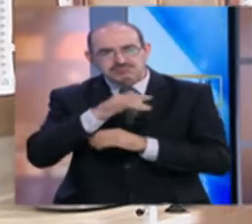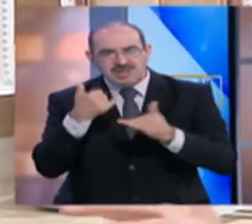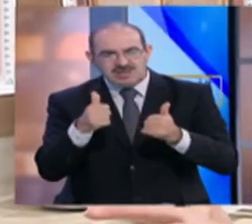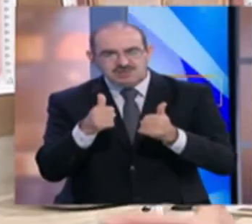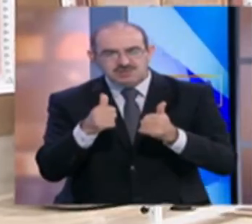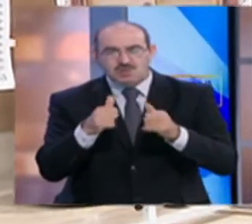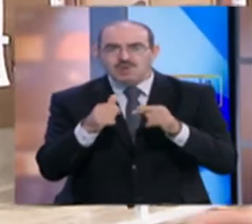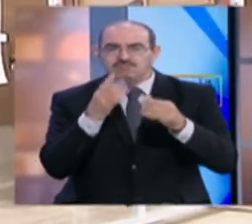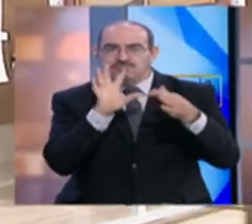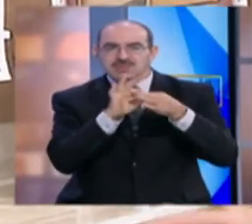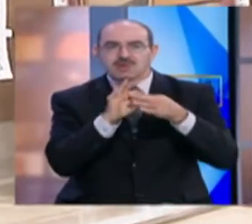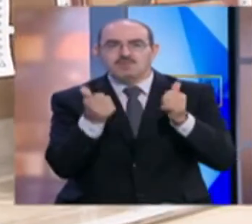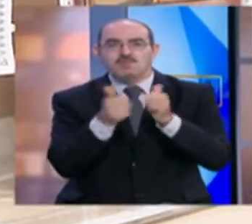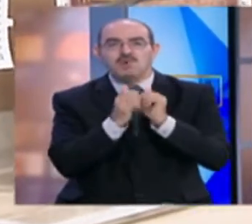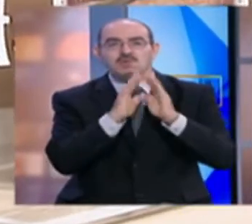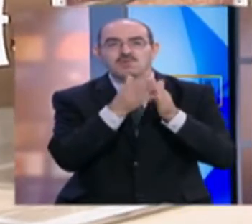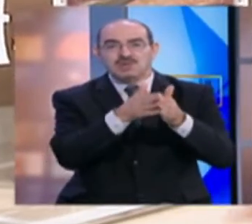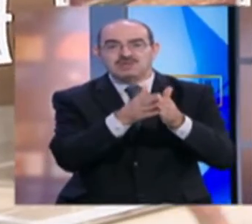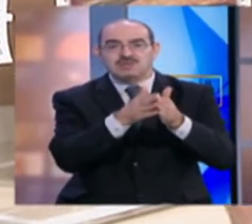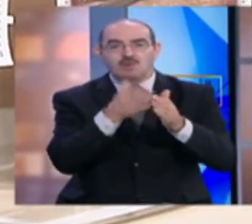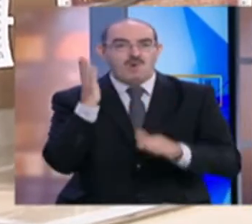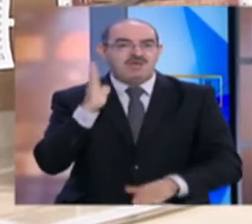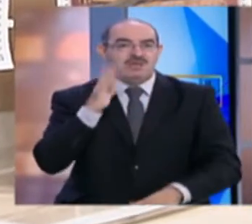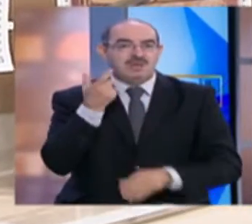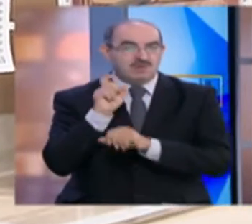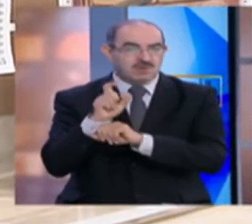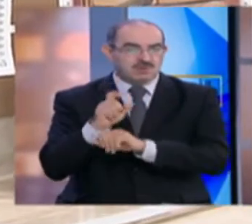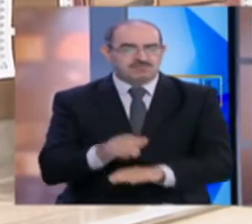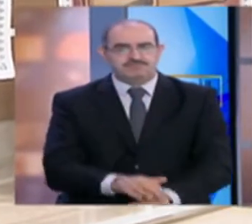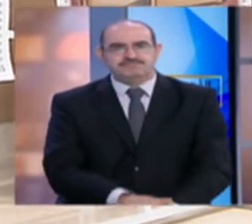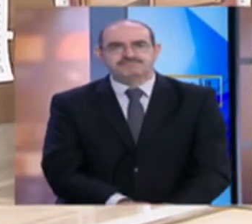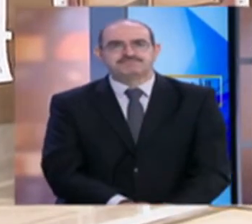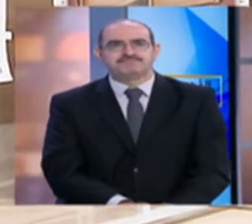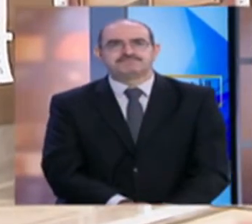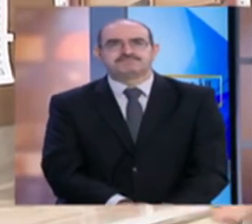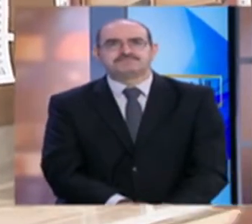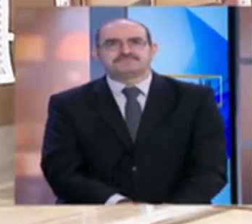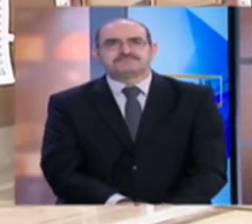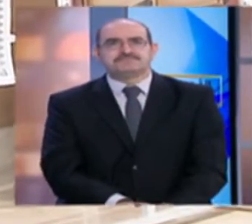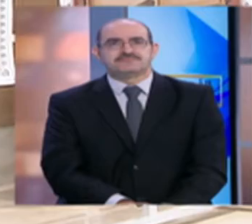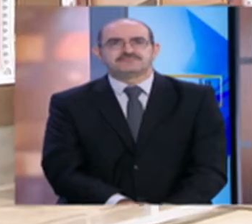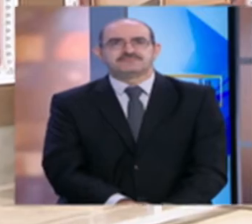بالجزائر المتعلقة بالملاحة البحرية في القرون الماضية.